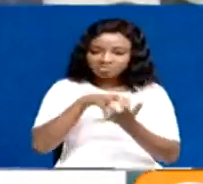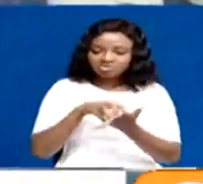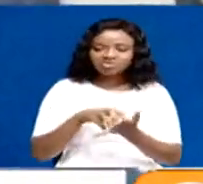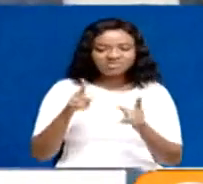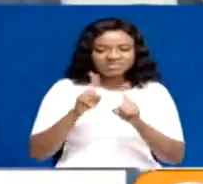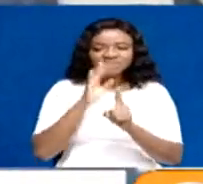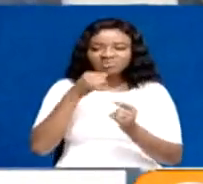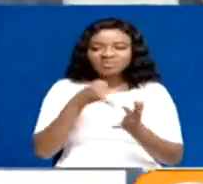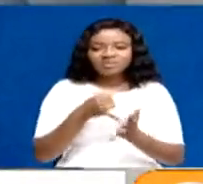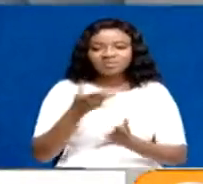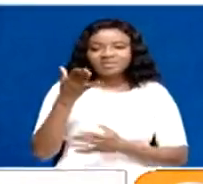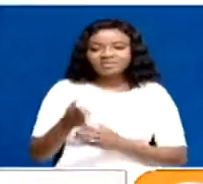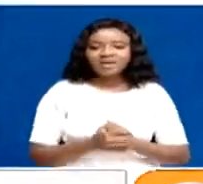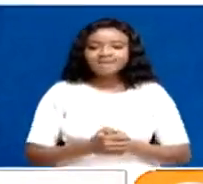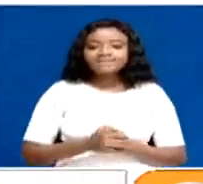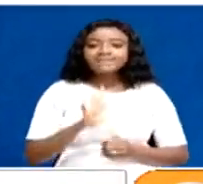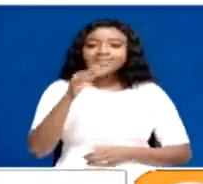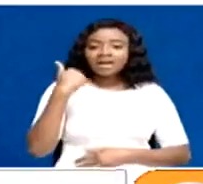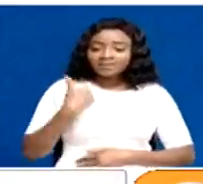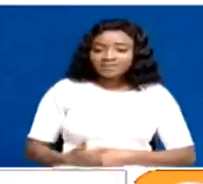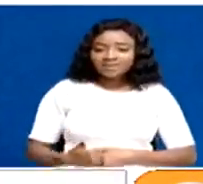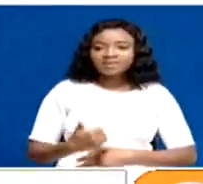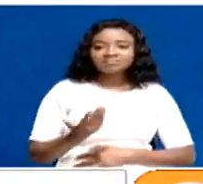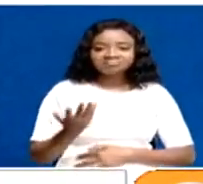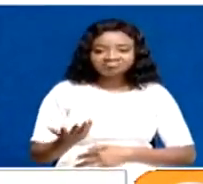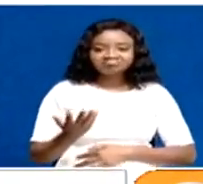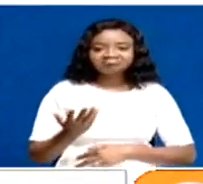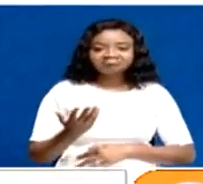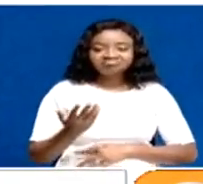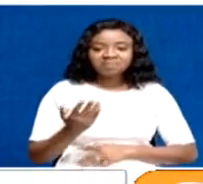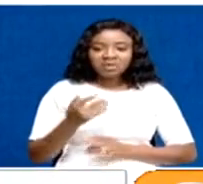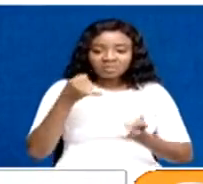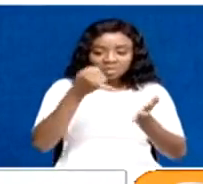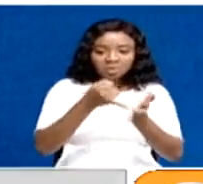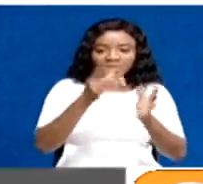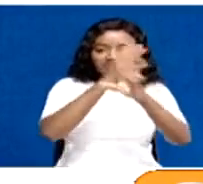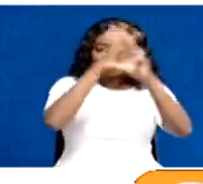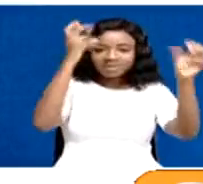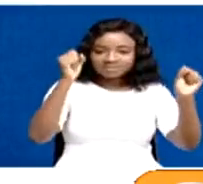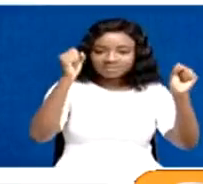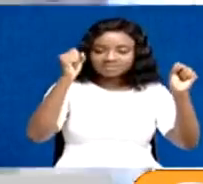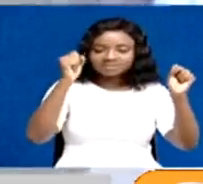kwenye kipute cha urais. I am running for president of the Republic of Kenya.